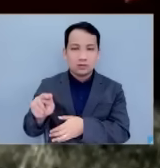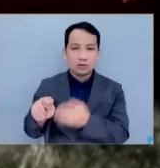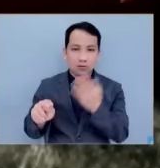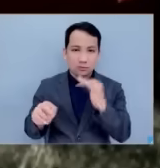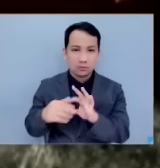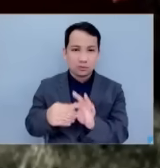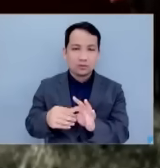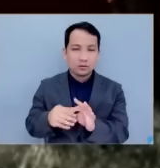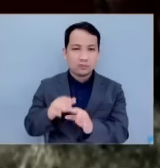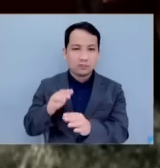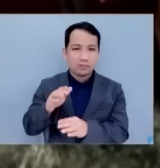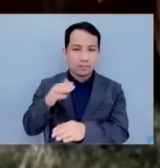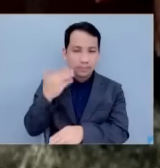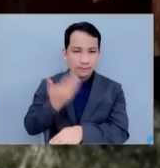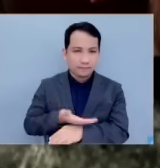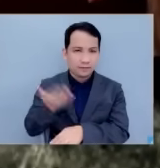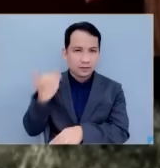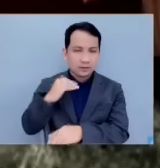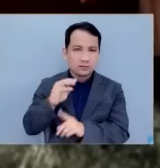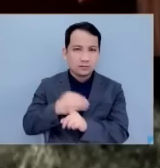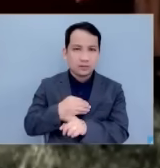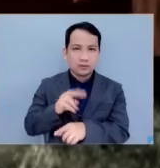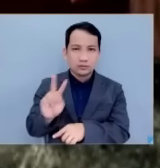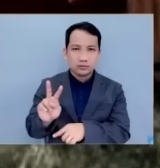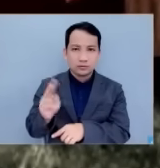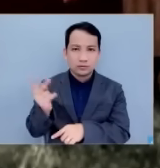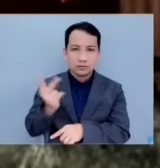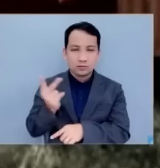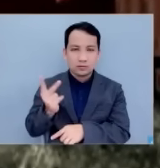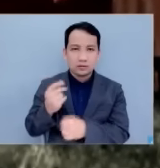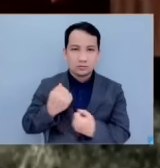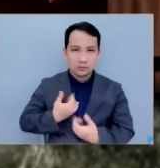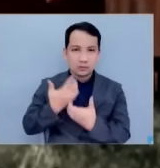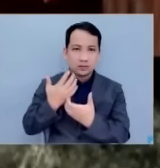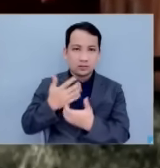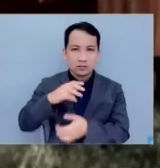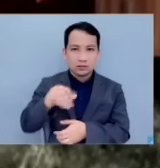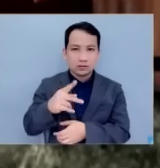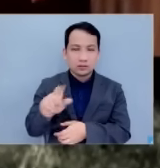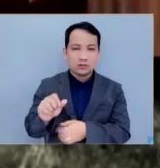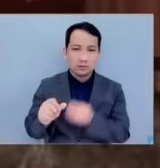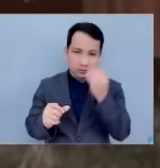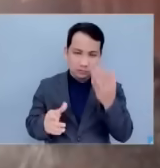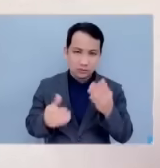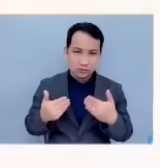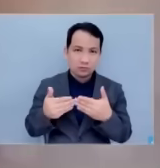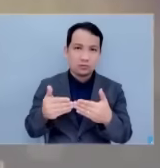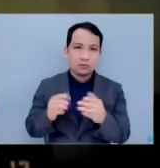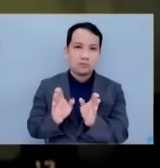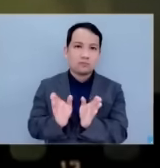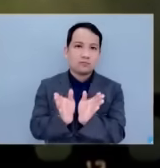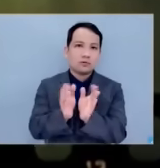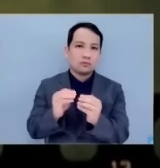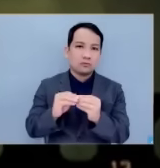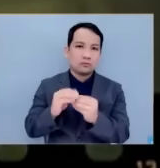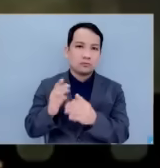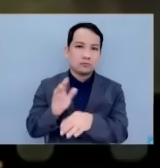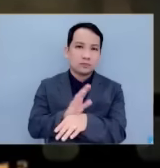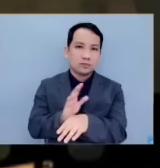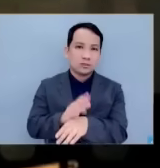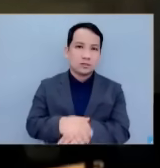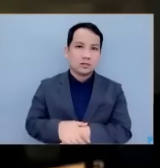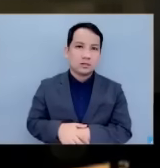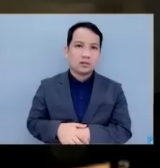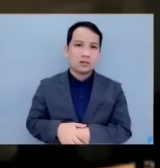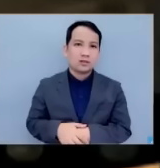aktres noong March 2 Sila ang naging inspirasyon ni jaclyn para mas magpursige sa industriya hindi hindi Hwag mo sa kalokohan mo